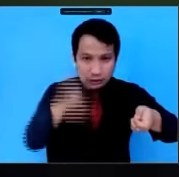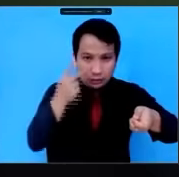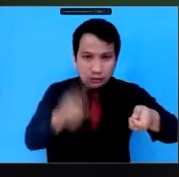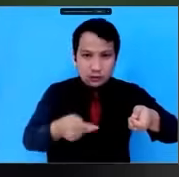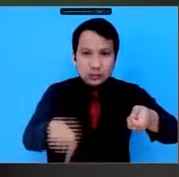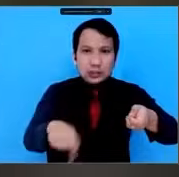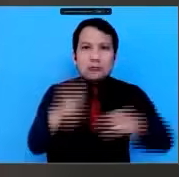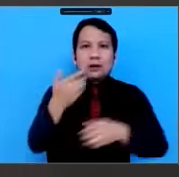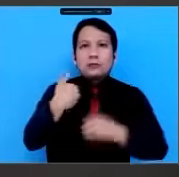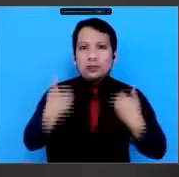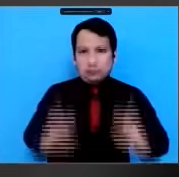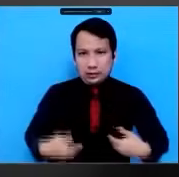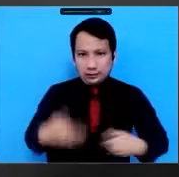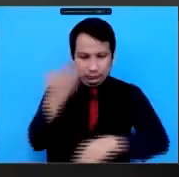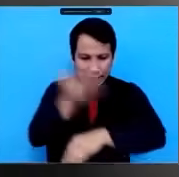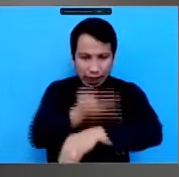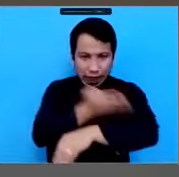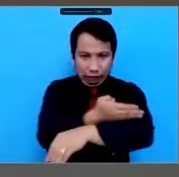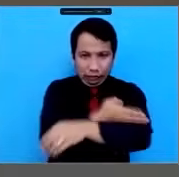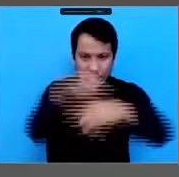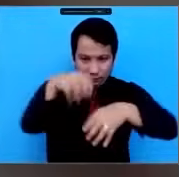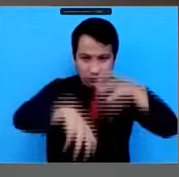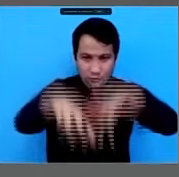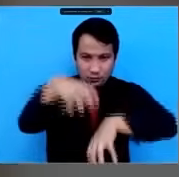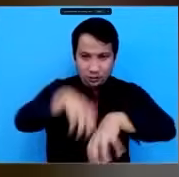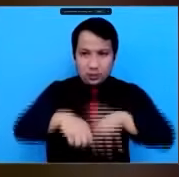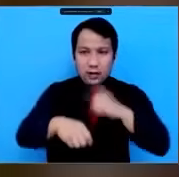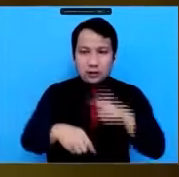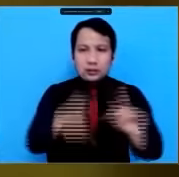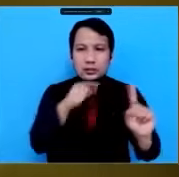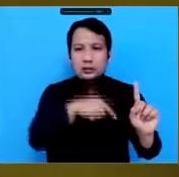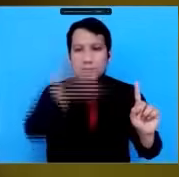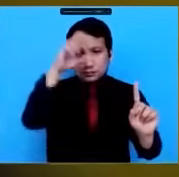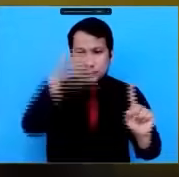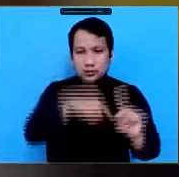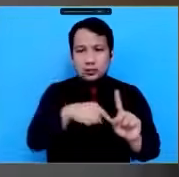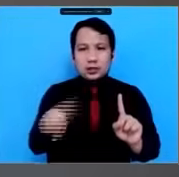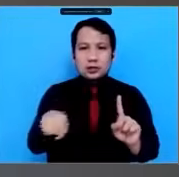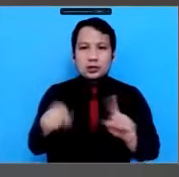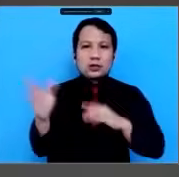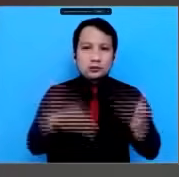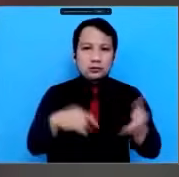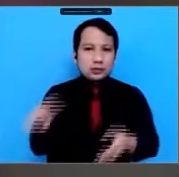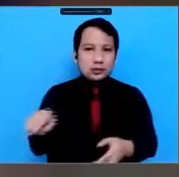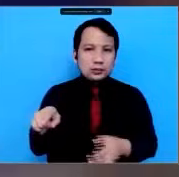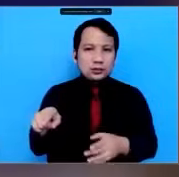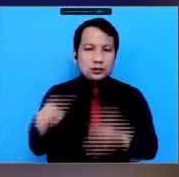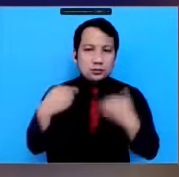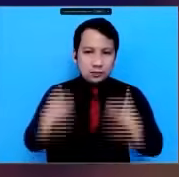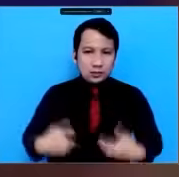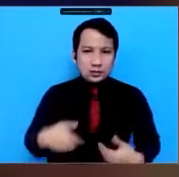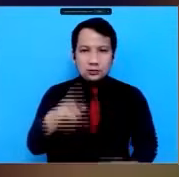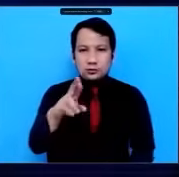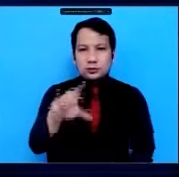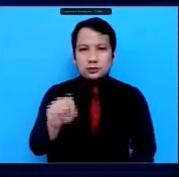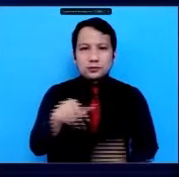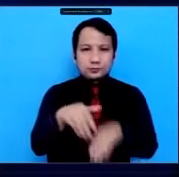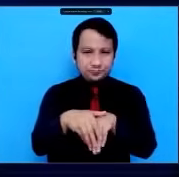magbigay ng pahayag ang suspect tungkol sa karumal-dumal na krimen. Pero base sa initial na investigasyon, may